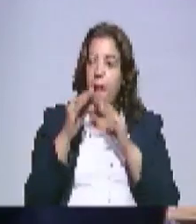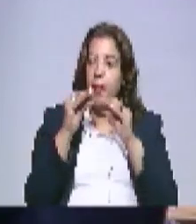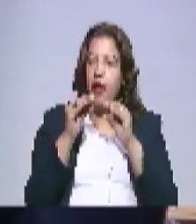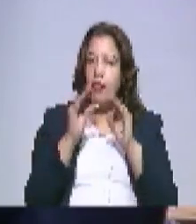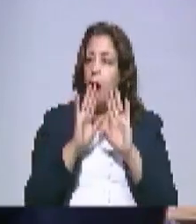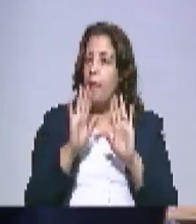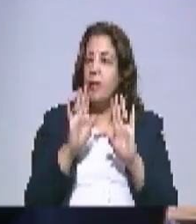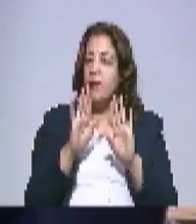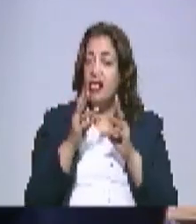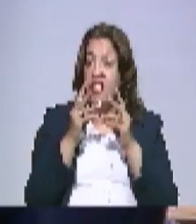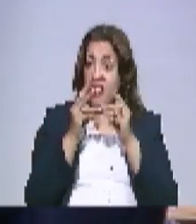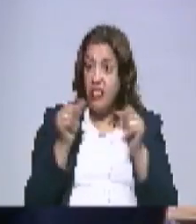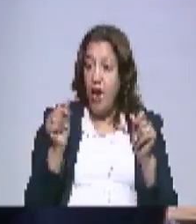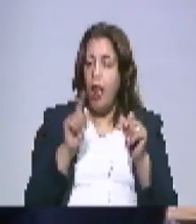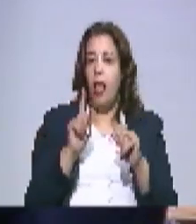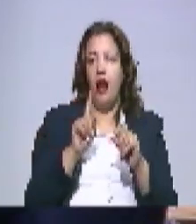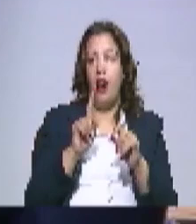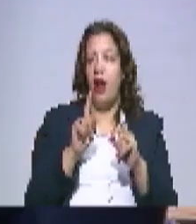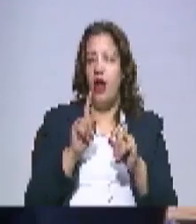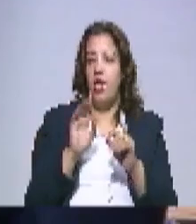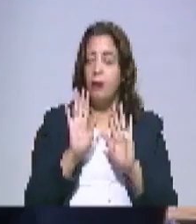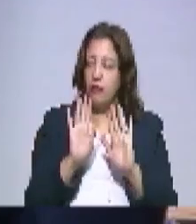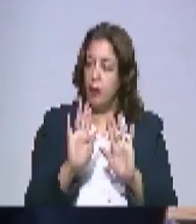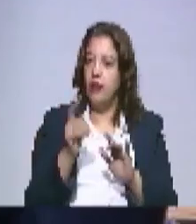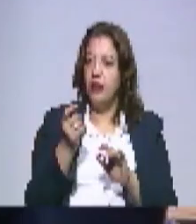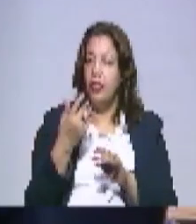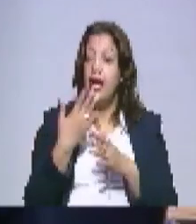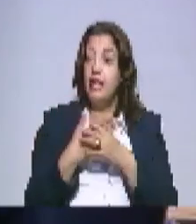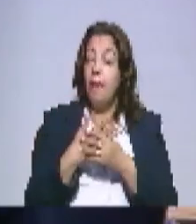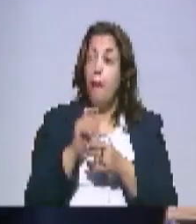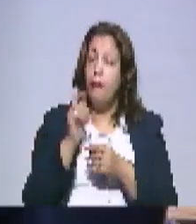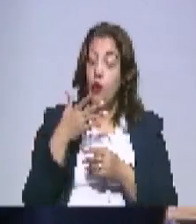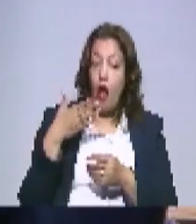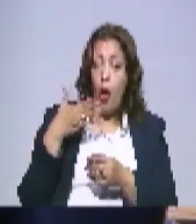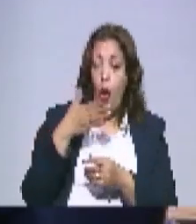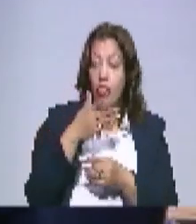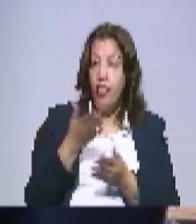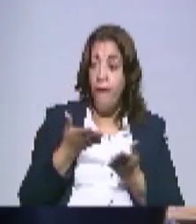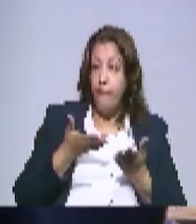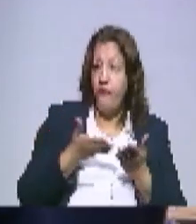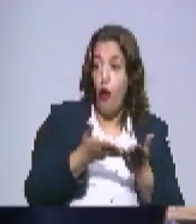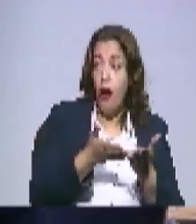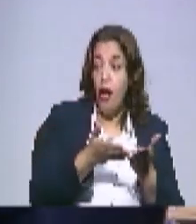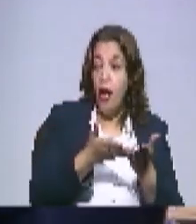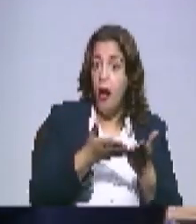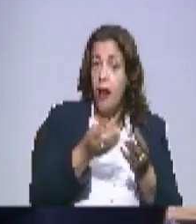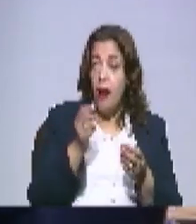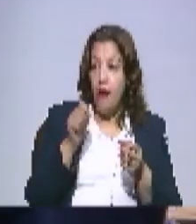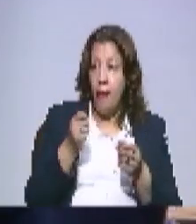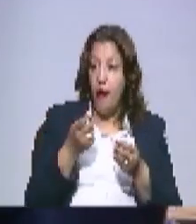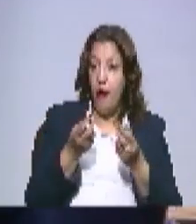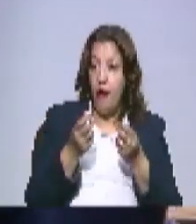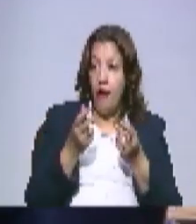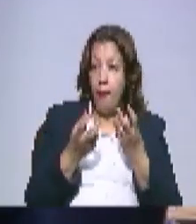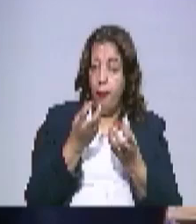ايه لما ادخله الفرن يطلع معايا بسرعه، وفي نفس الوقت بغير طعمه وبغير ريحته.